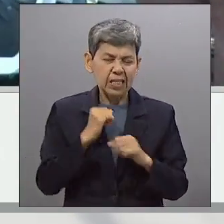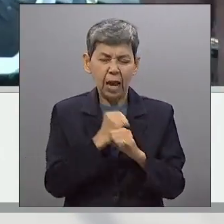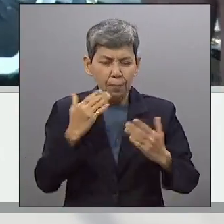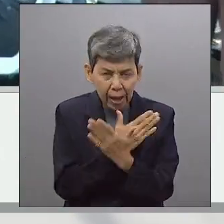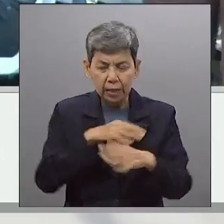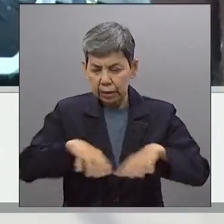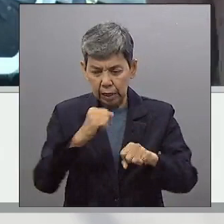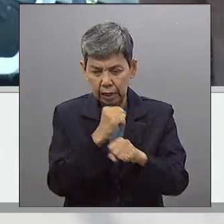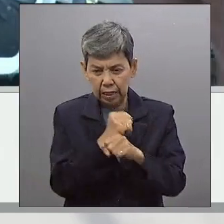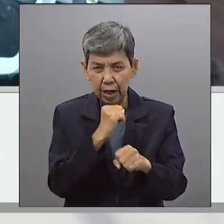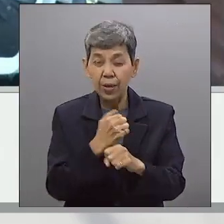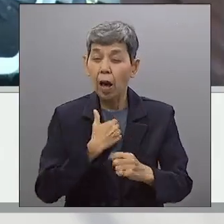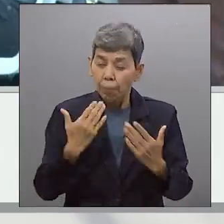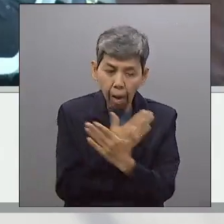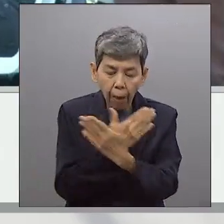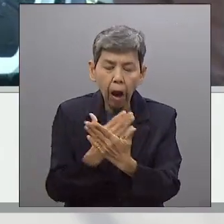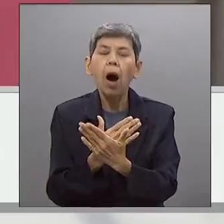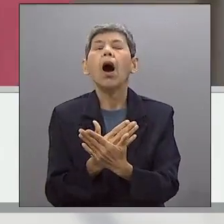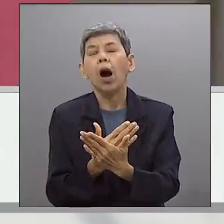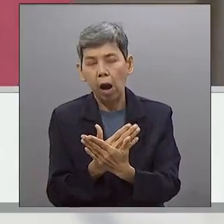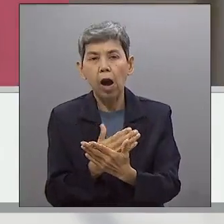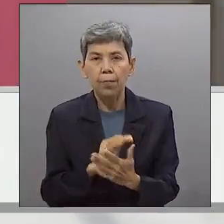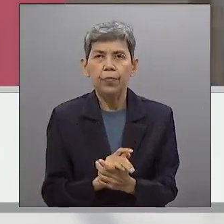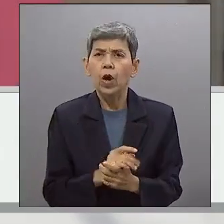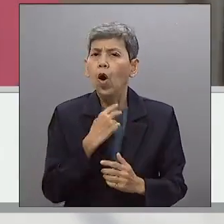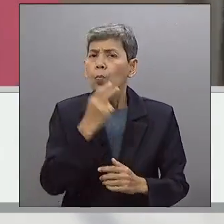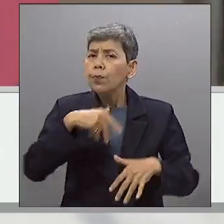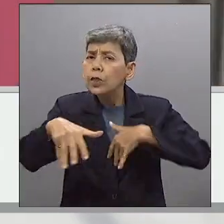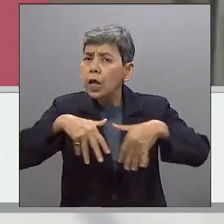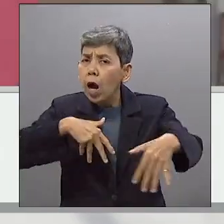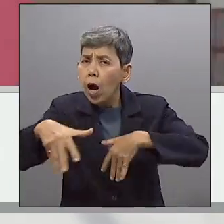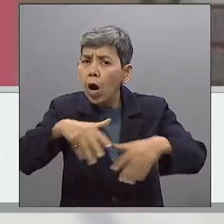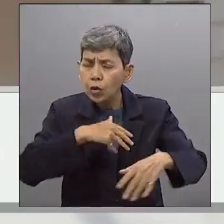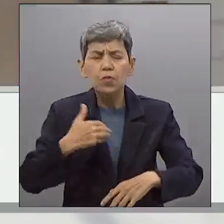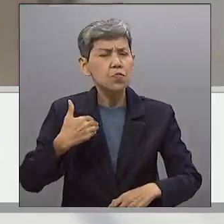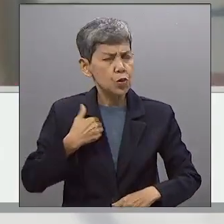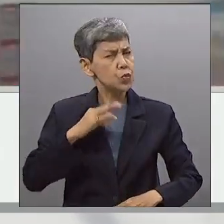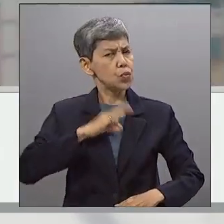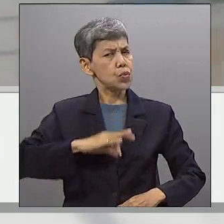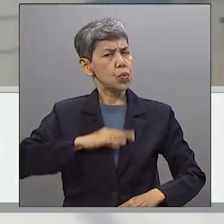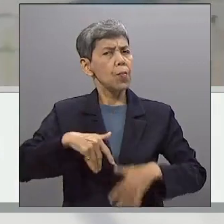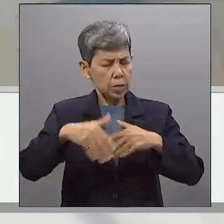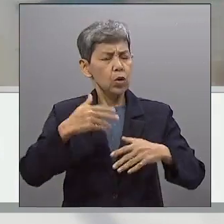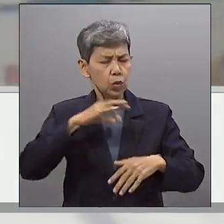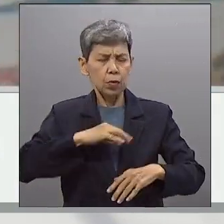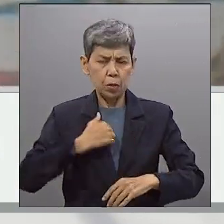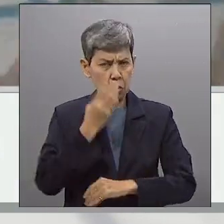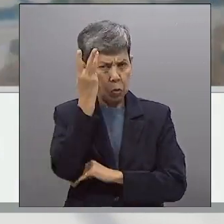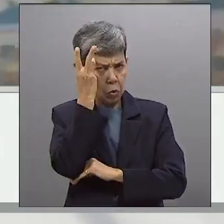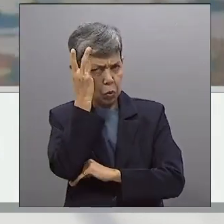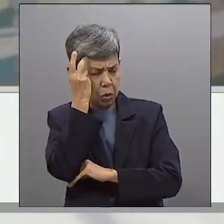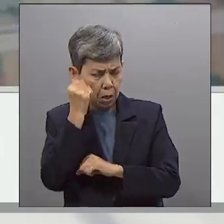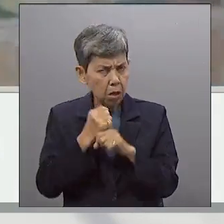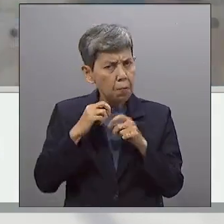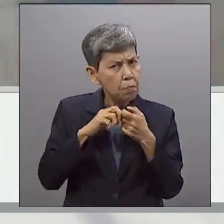ใหม่จากเขตที่เปลี่ยนแปลงไปส่วนในแง่ของประชาชนค่ะก็คงจะมีความรู้สึกในทำนองที่หวาดระแวงว่าเอ๊ะเกิด